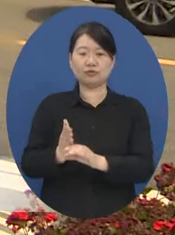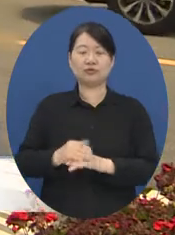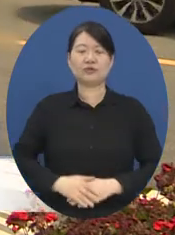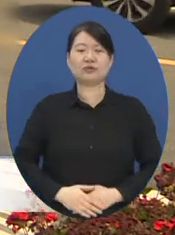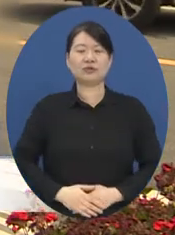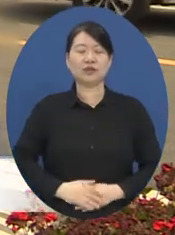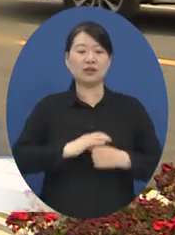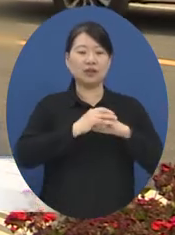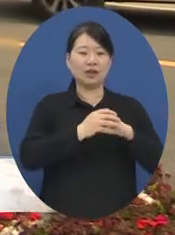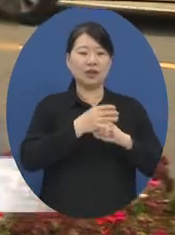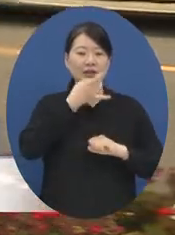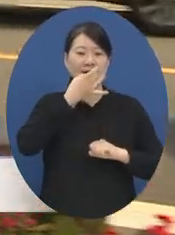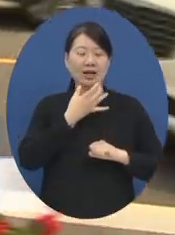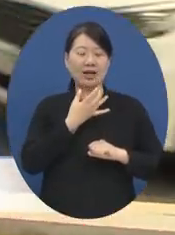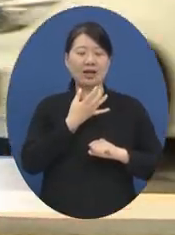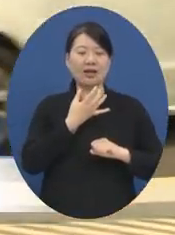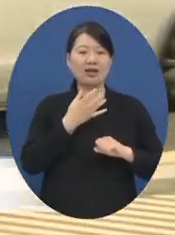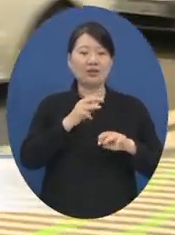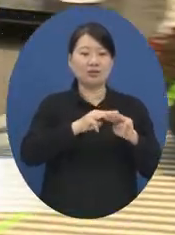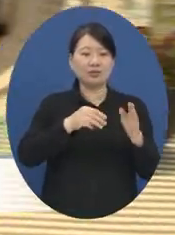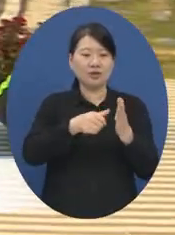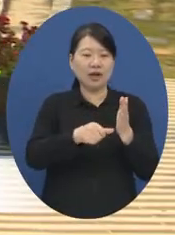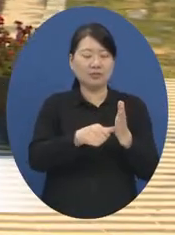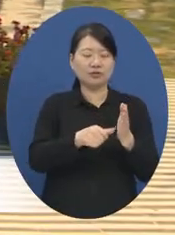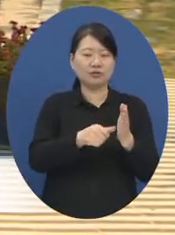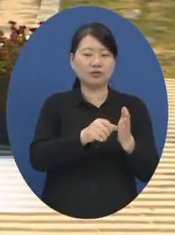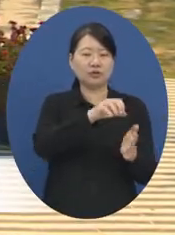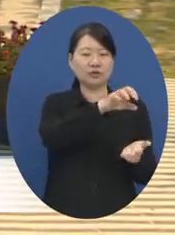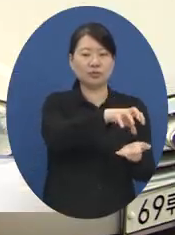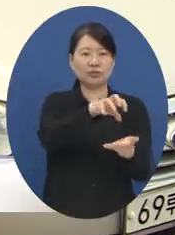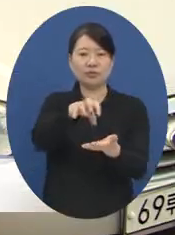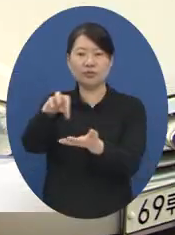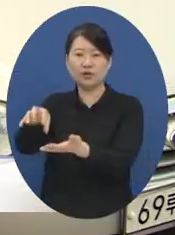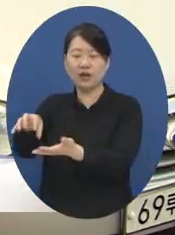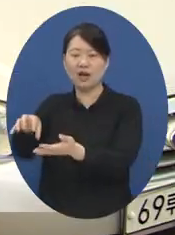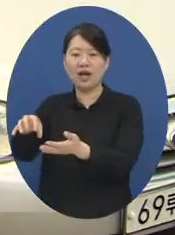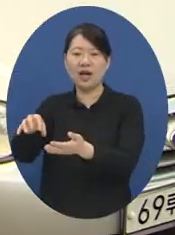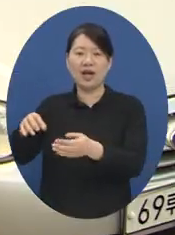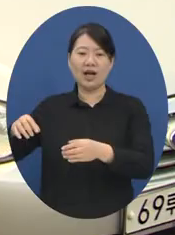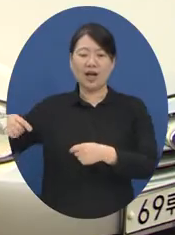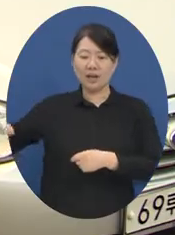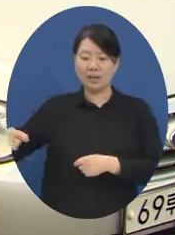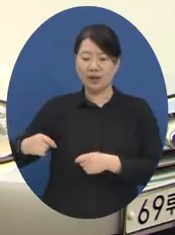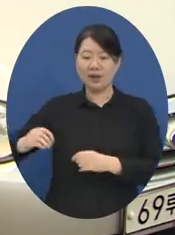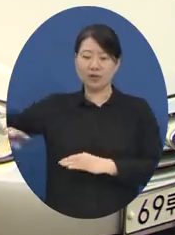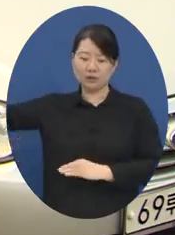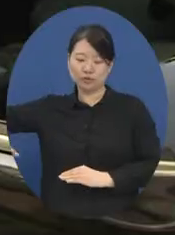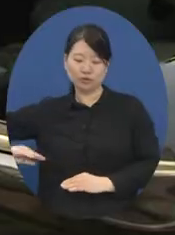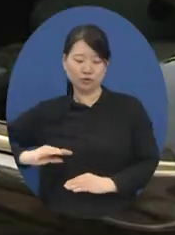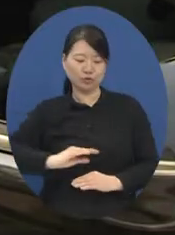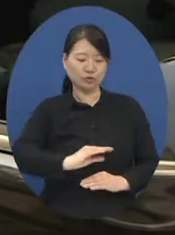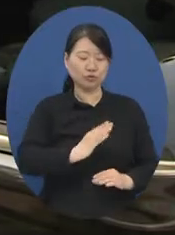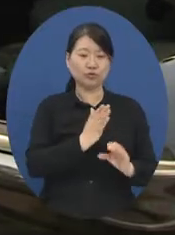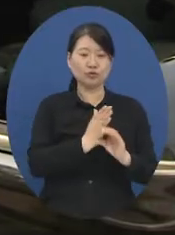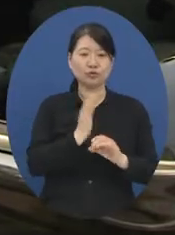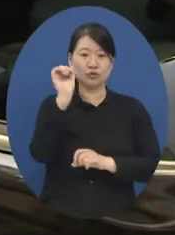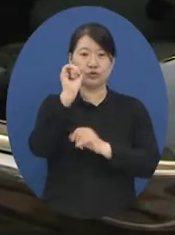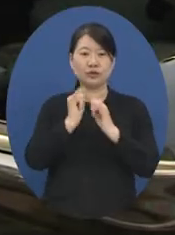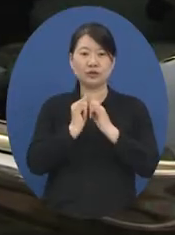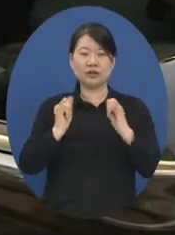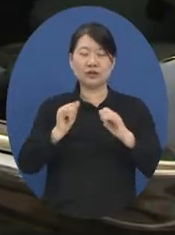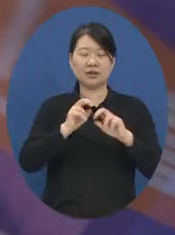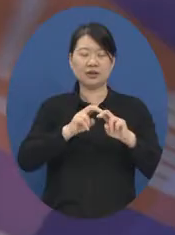사과 쌀 농산물 꾸러미 등이 진열되어 있는 부스 앞으로 차들이 줄지어 들어옵니다 운전자는